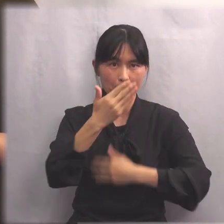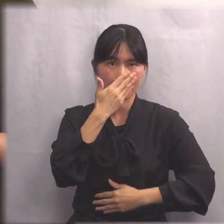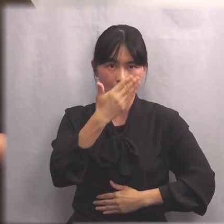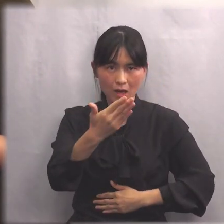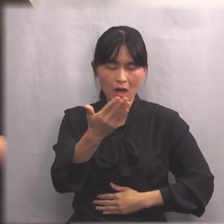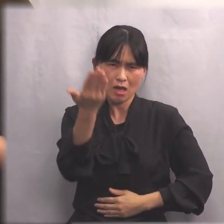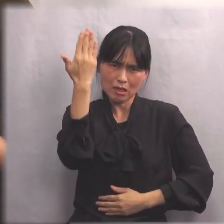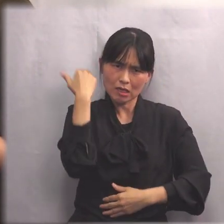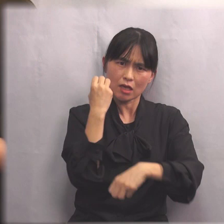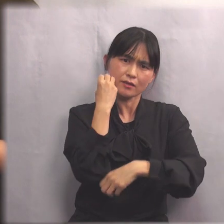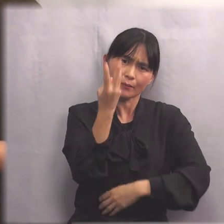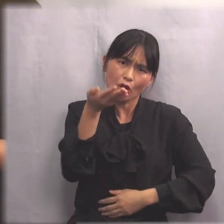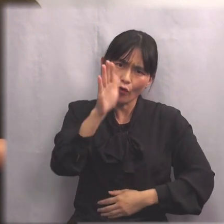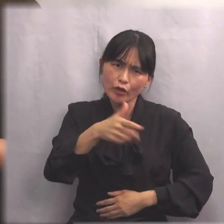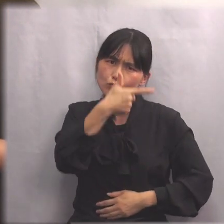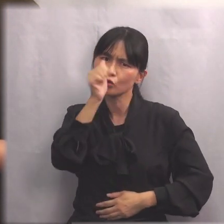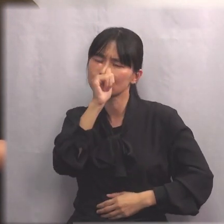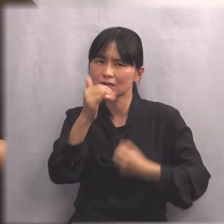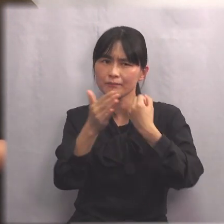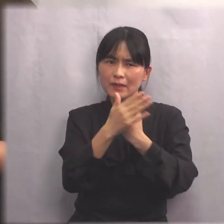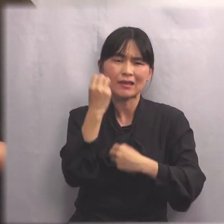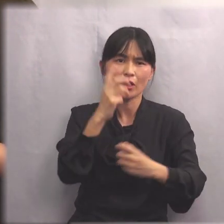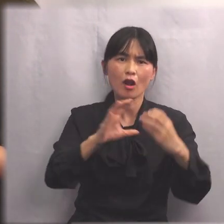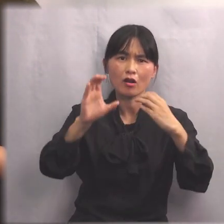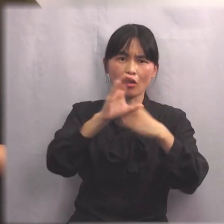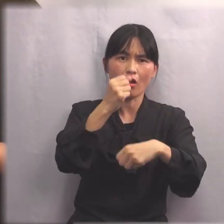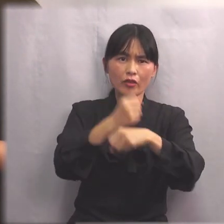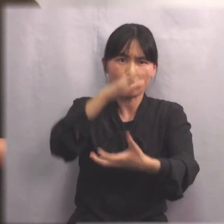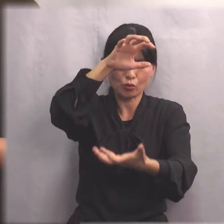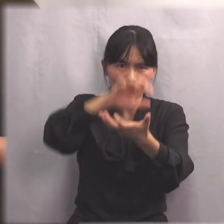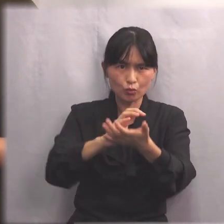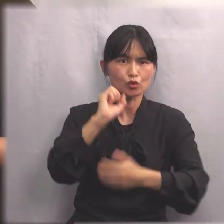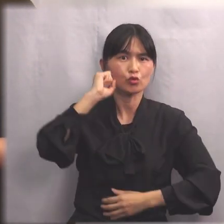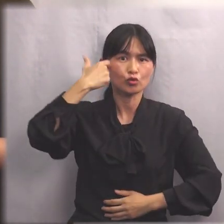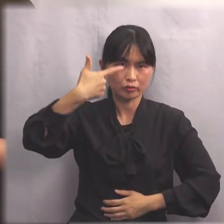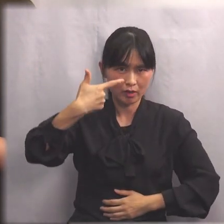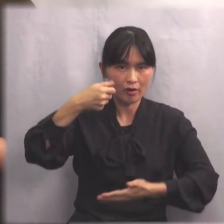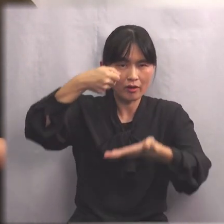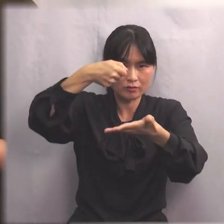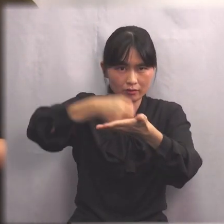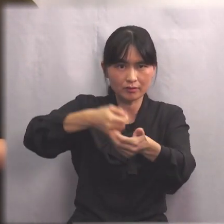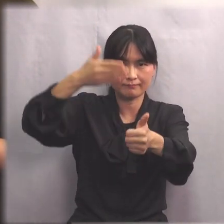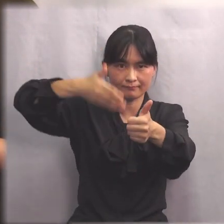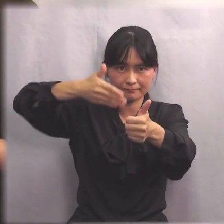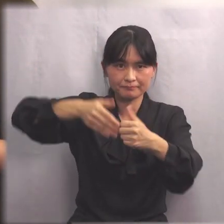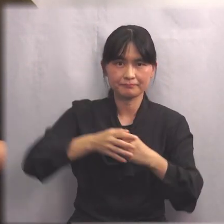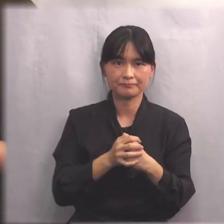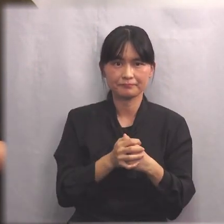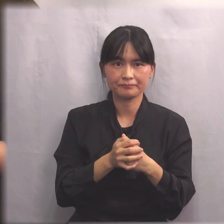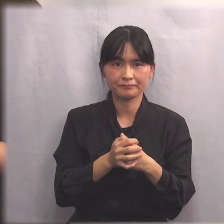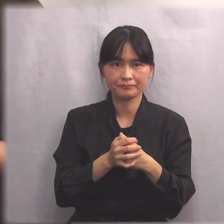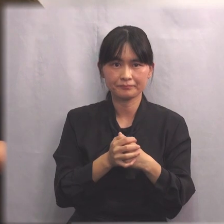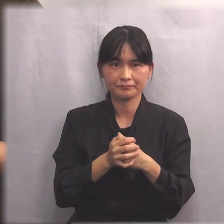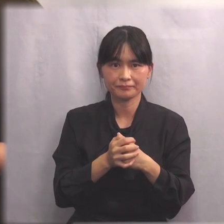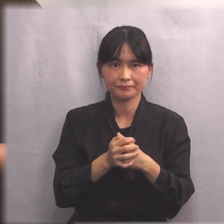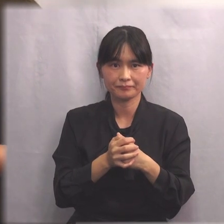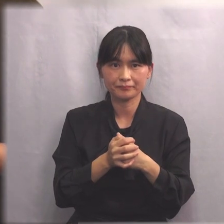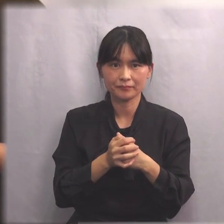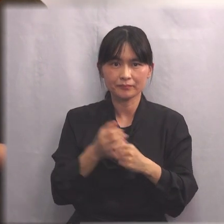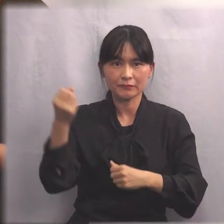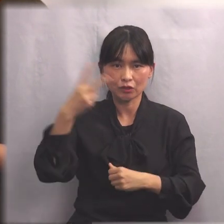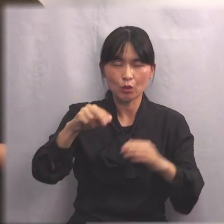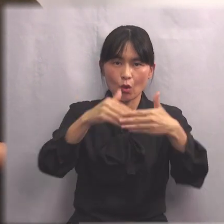현행 당원 당규상에서는 3개월로 규정되어 있는데요. 이것을 6개월로 규정하는 그런 최종 제안을